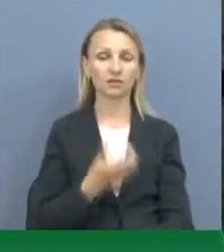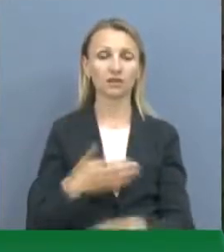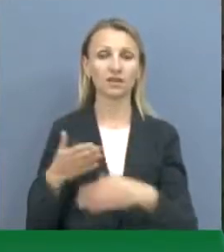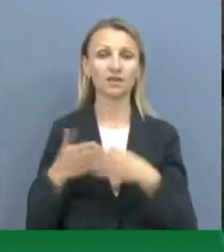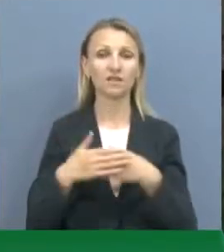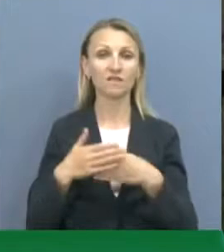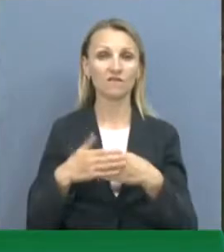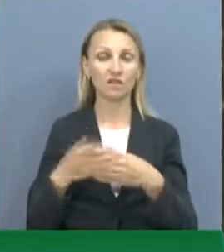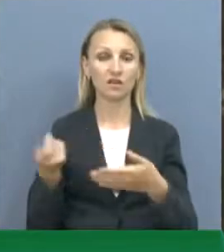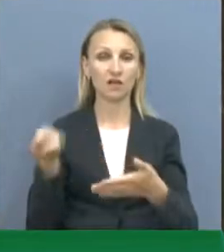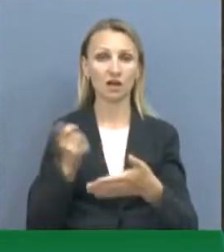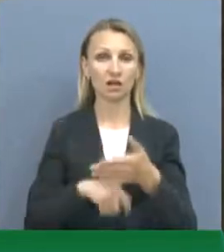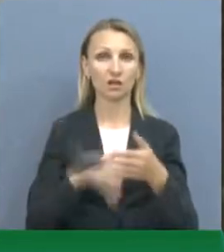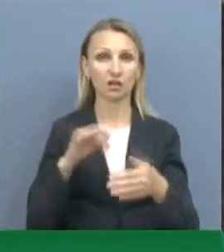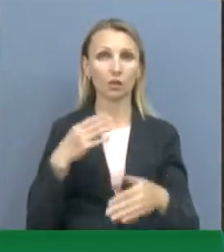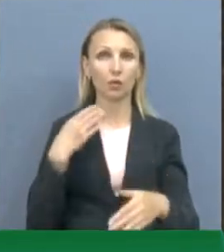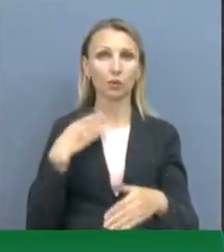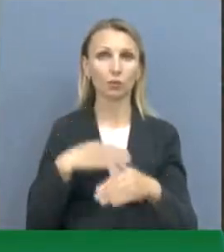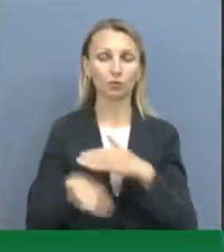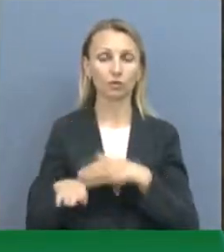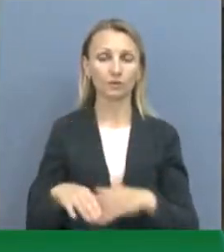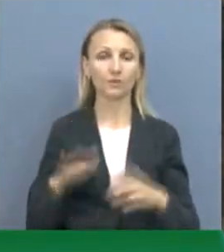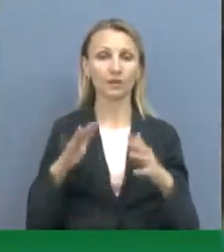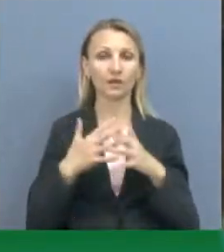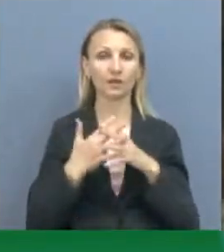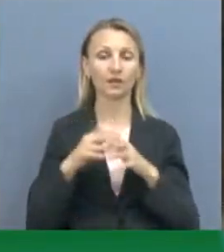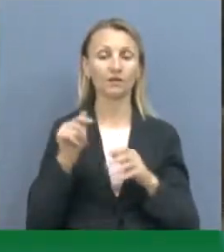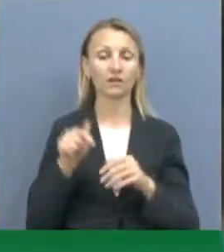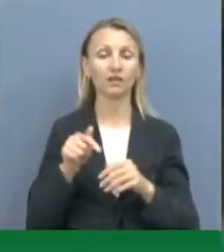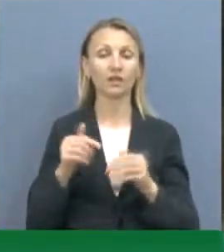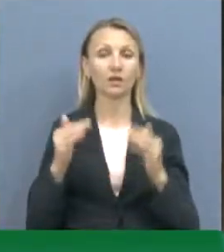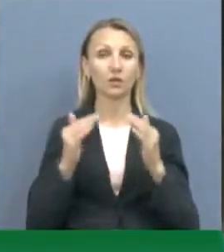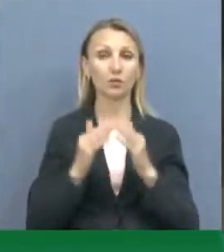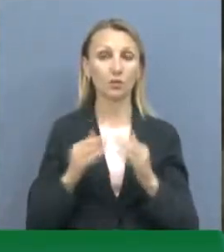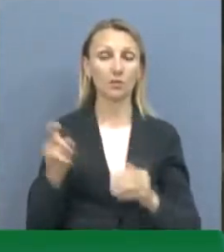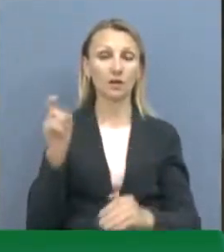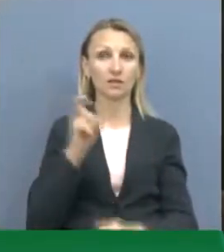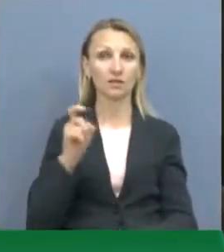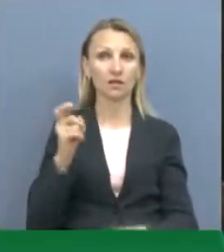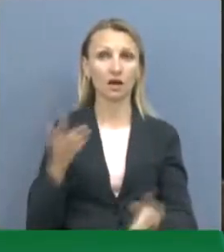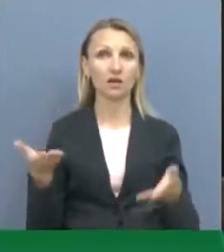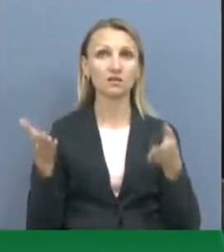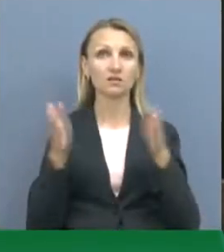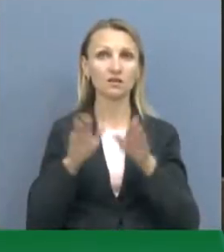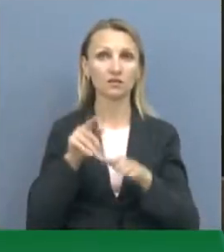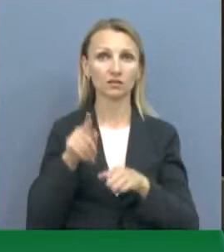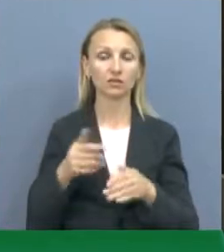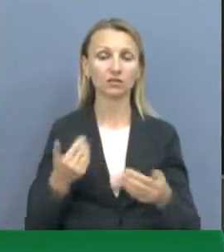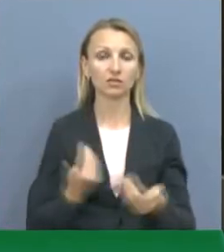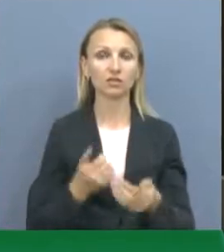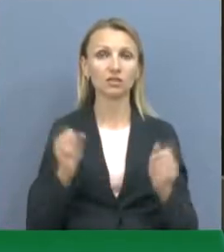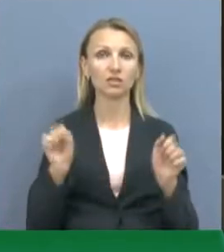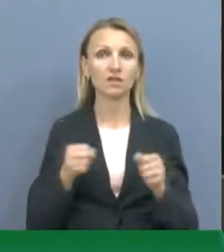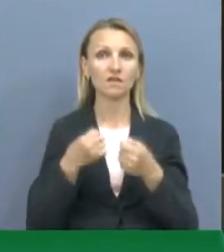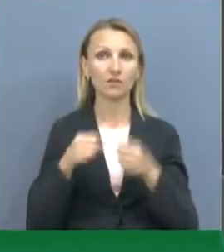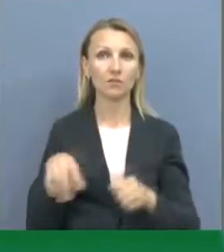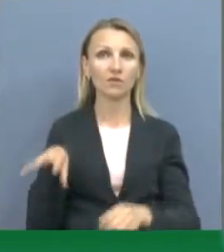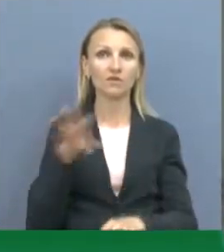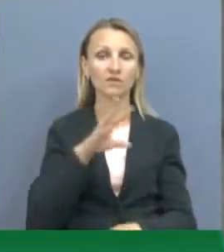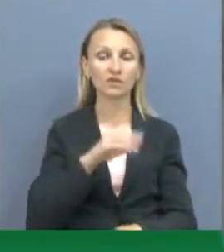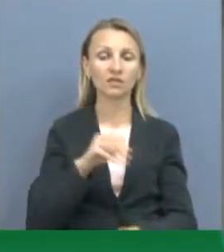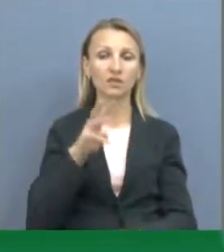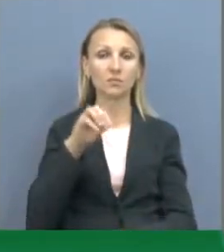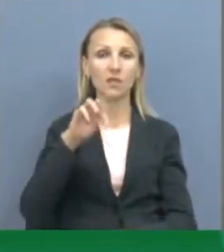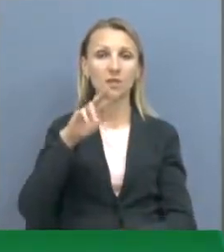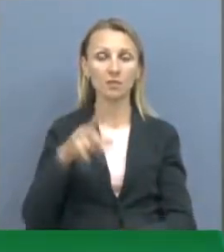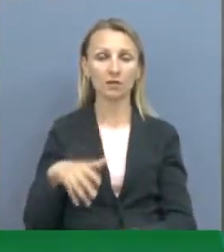ушли, правильно сделали. А хозяйка этого дома оставила жилище, в котором невозможно жить. Мебель пришла в негодность. С собой и